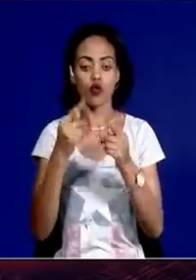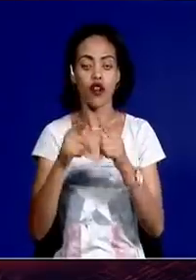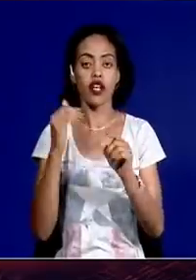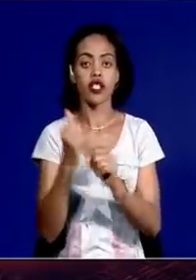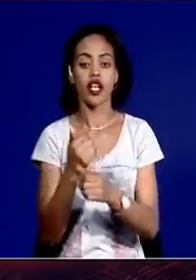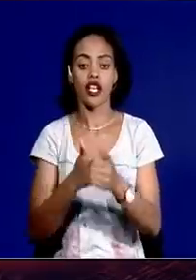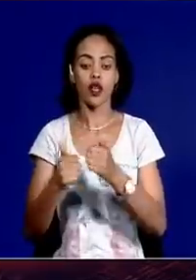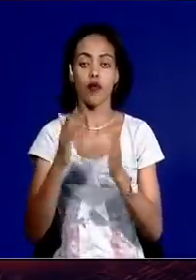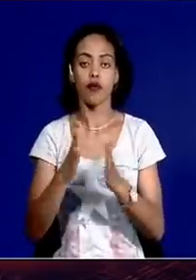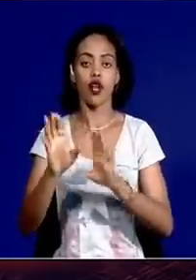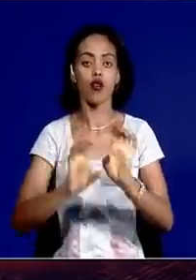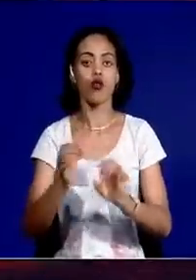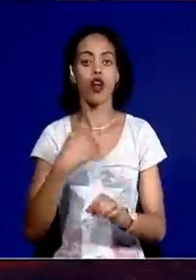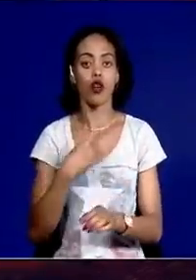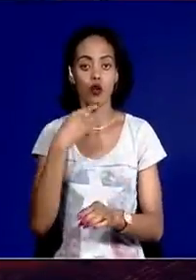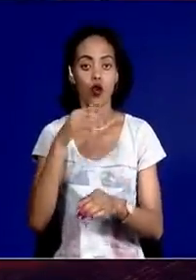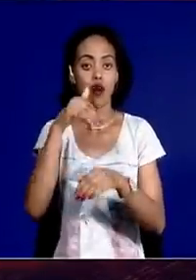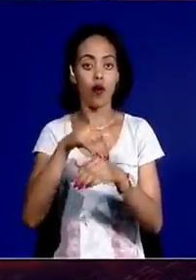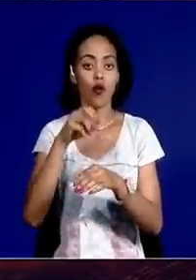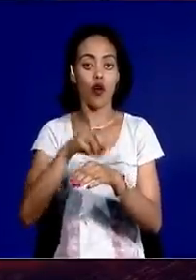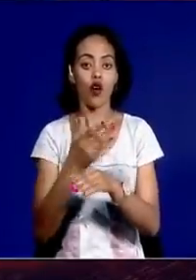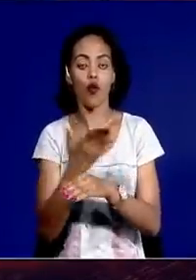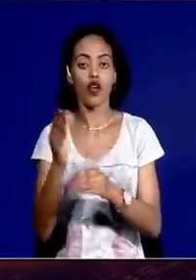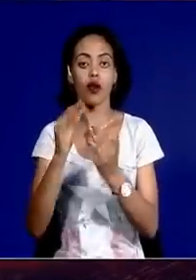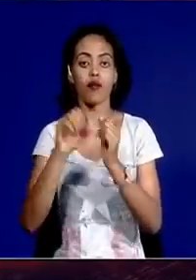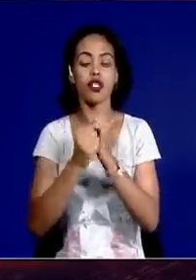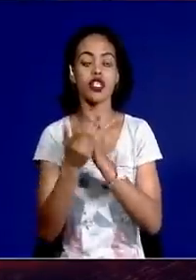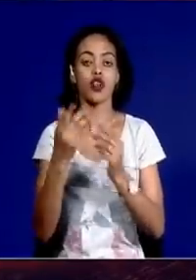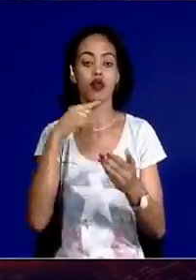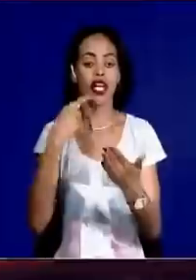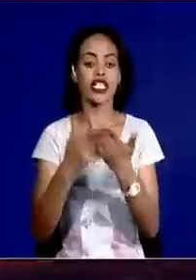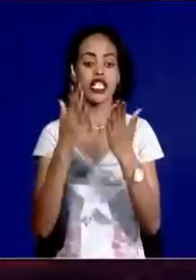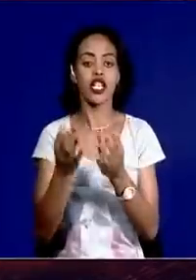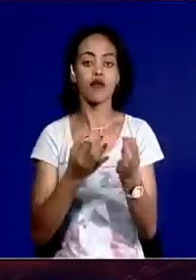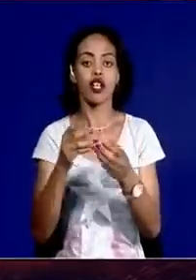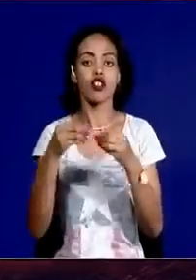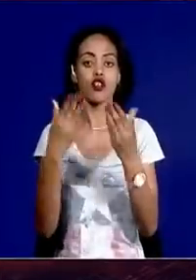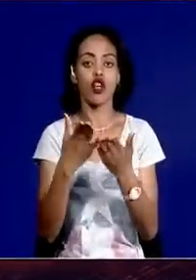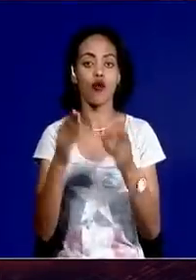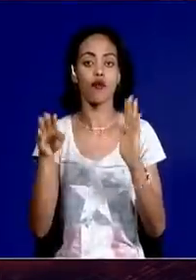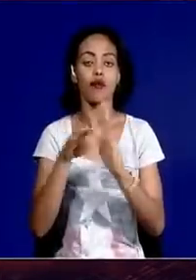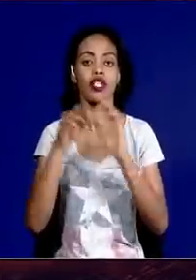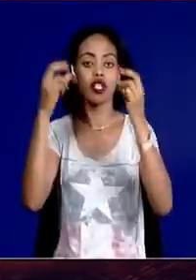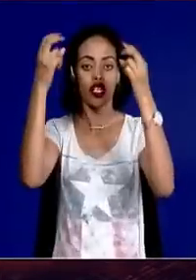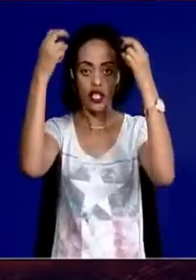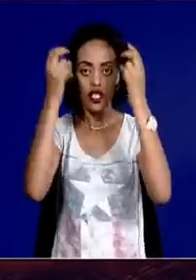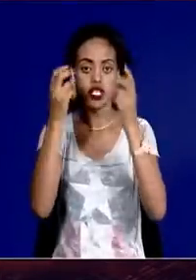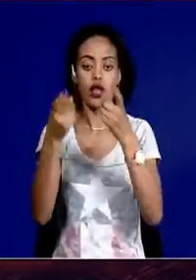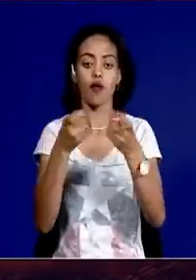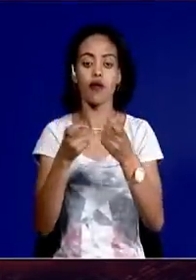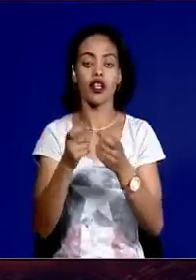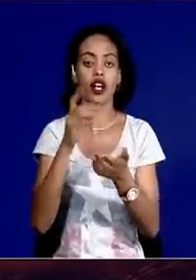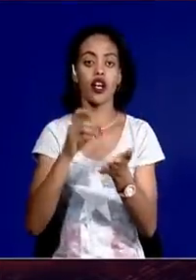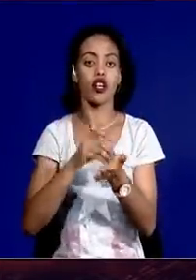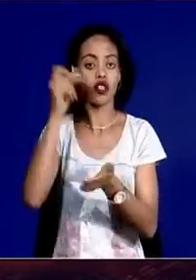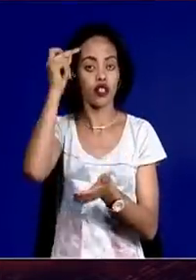تقدم مدلاو يوغنو اللو يلوم أبا وانو قدات مسارات قيروم نقازت إنيهات مبرزهاو مكتر رسام محدار كل التقرأي دكتور دورز ينقورو